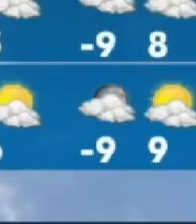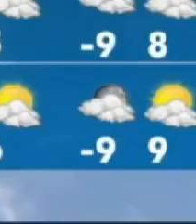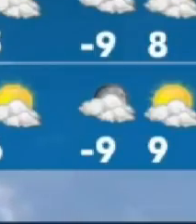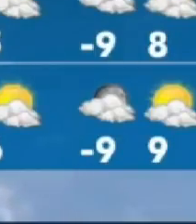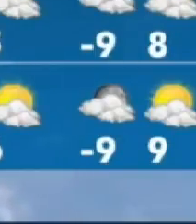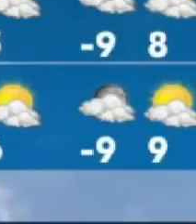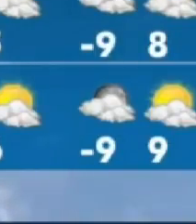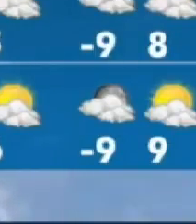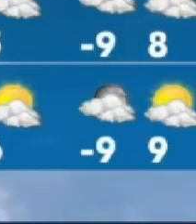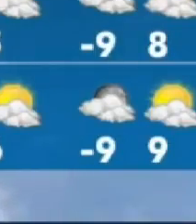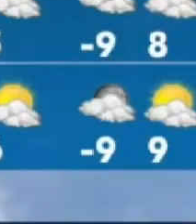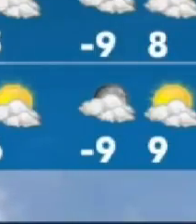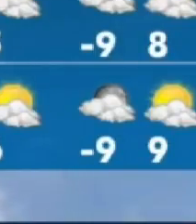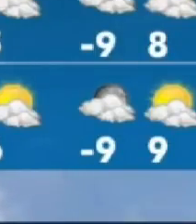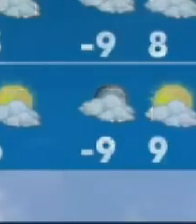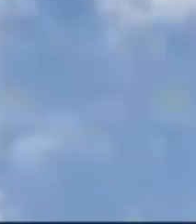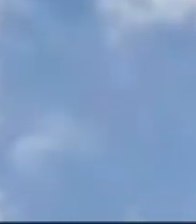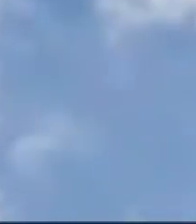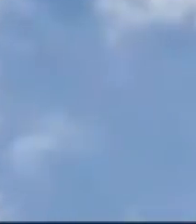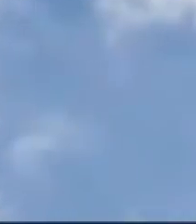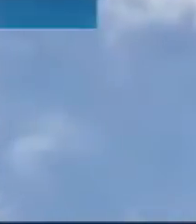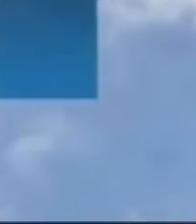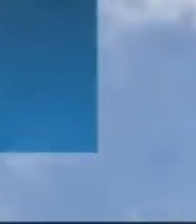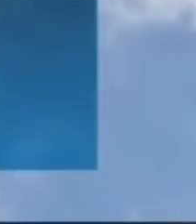Замьёд чөндө 14, өдөртөө 5 градус хүйтэн.